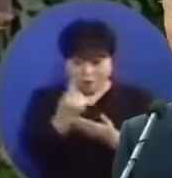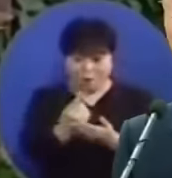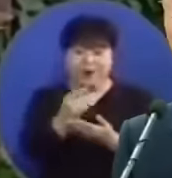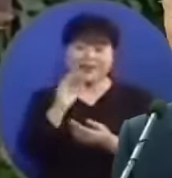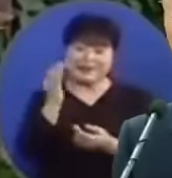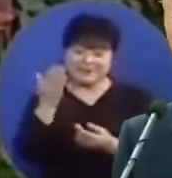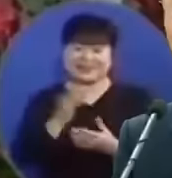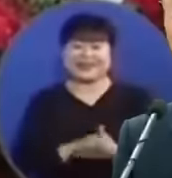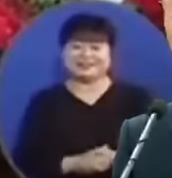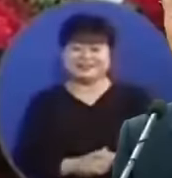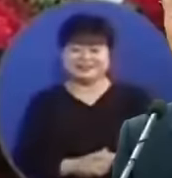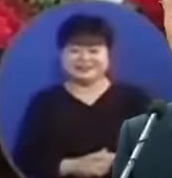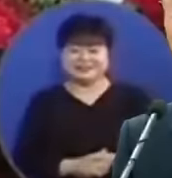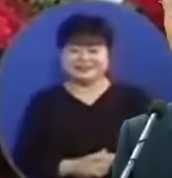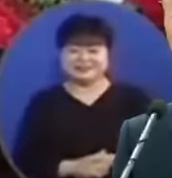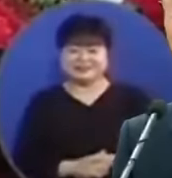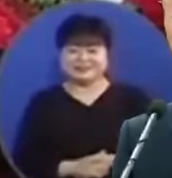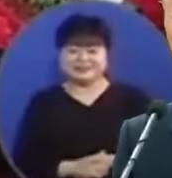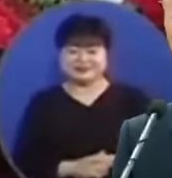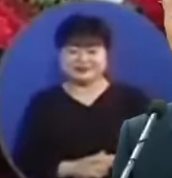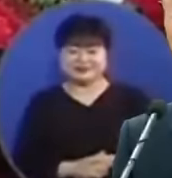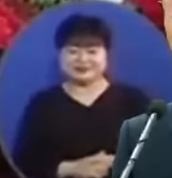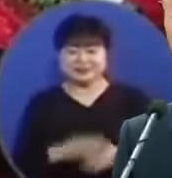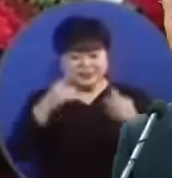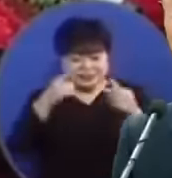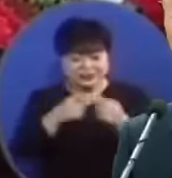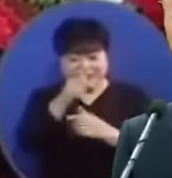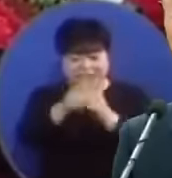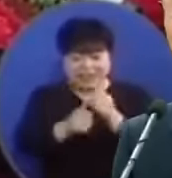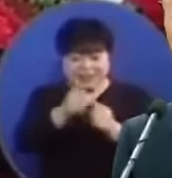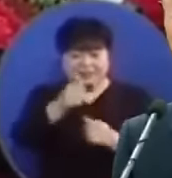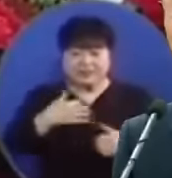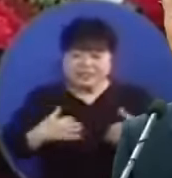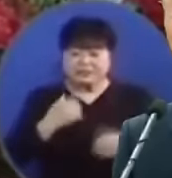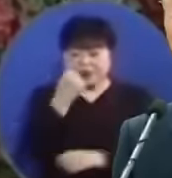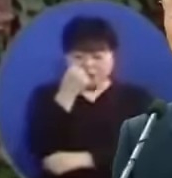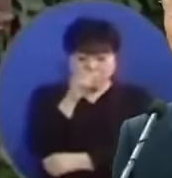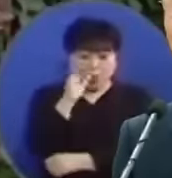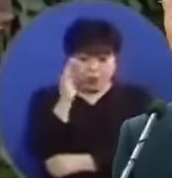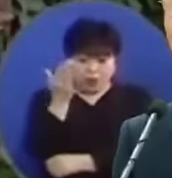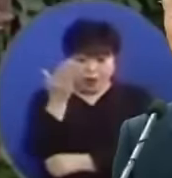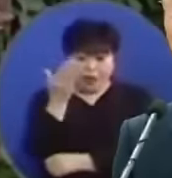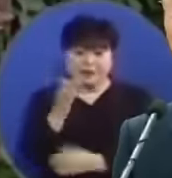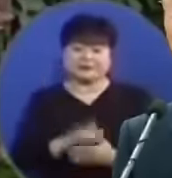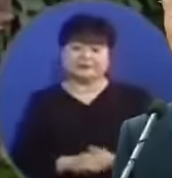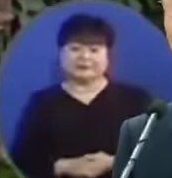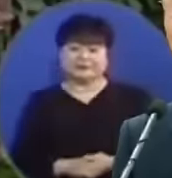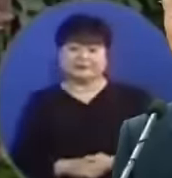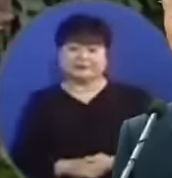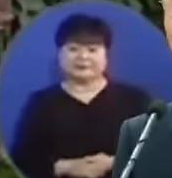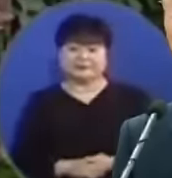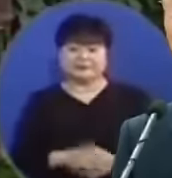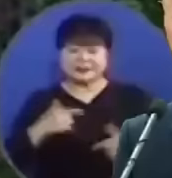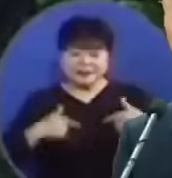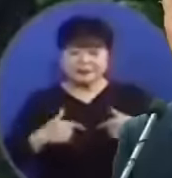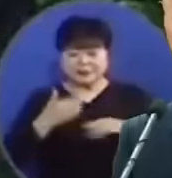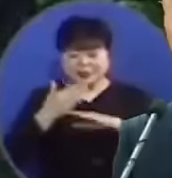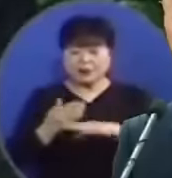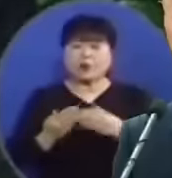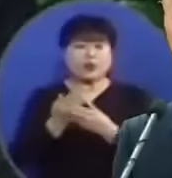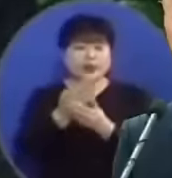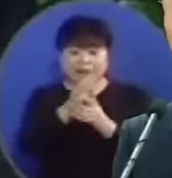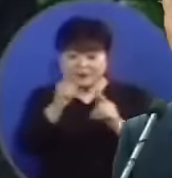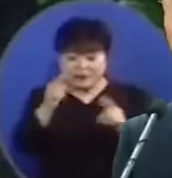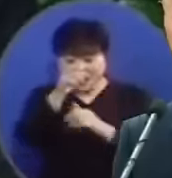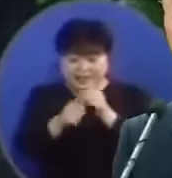수가 있는 것입니다. 첫째로 하나님은 기쁨의 근본이 되시는 것입니다. 기쁨이 다른 데서 나오는 것이